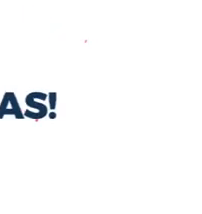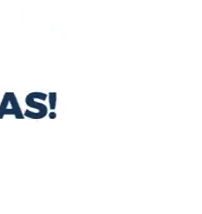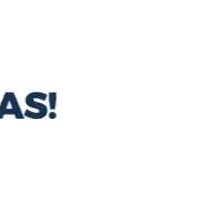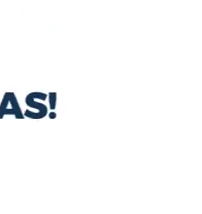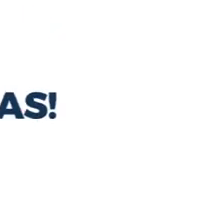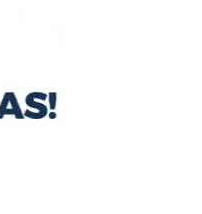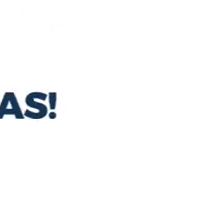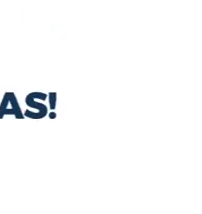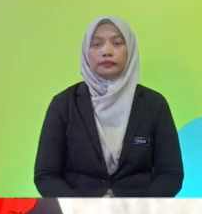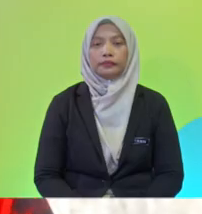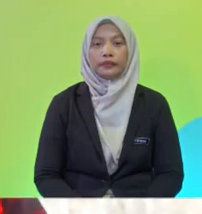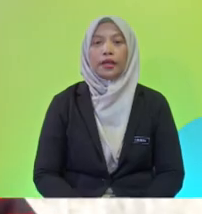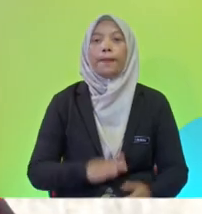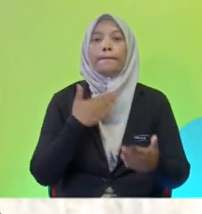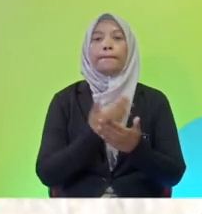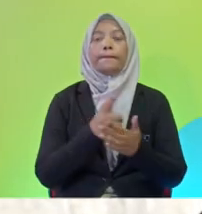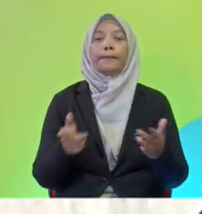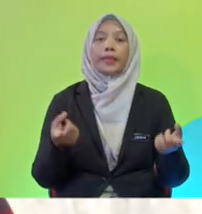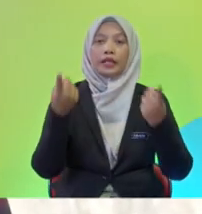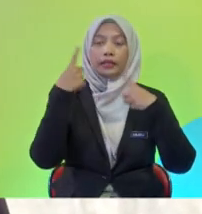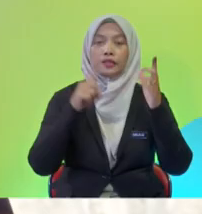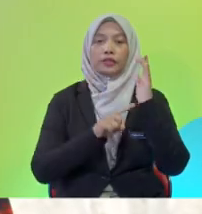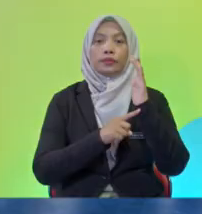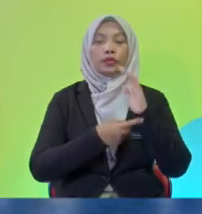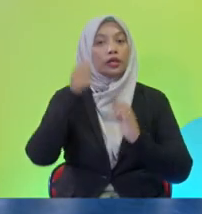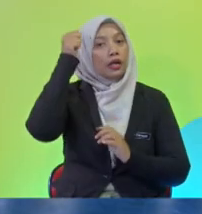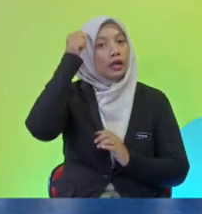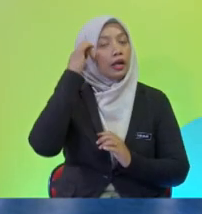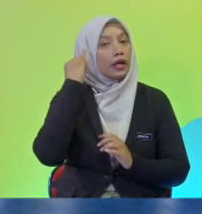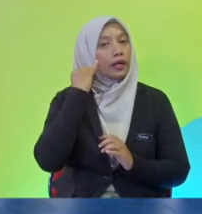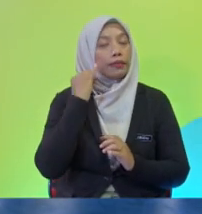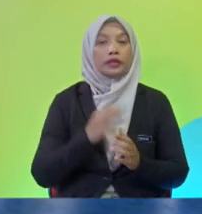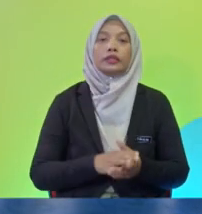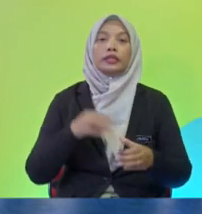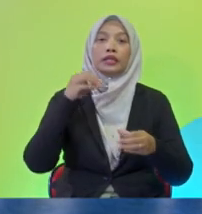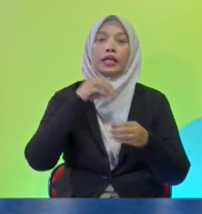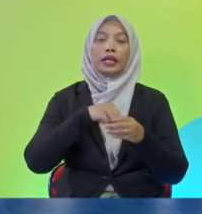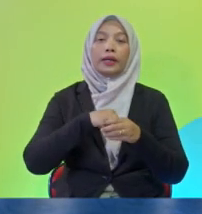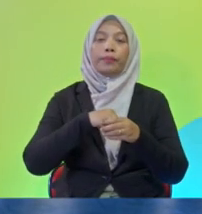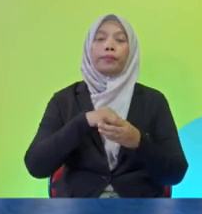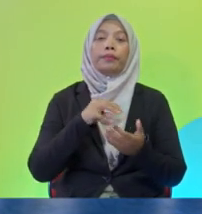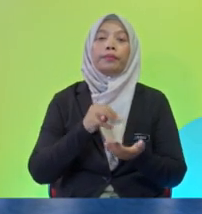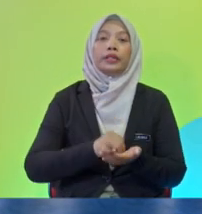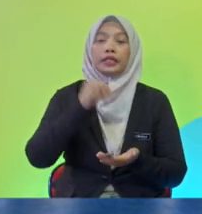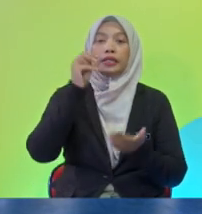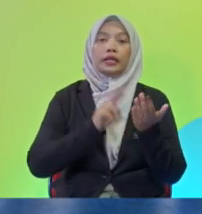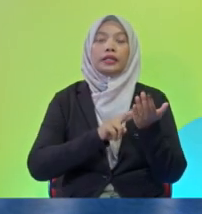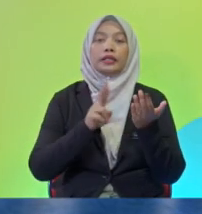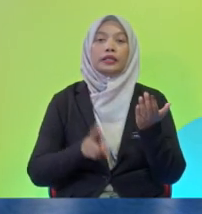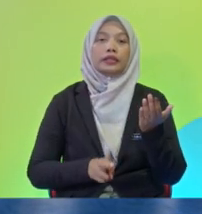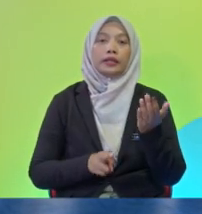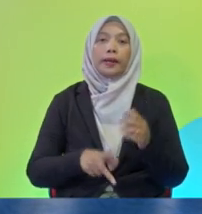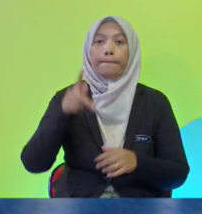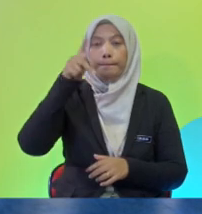KPM. Baiklah, kembali bersama saya Aiman Sufian Azman pada hari ini dalam slot menengah rendah dalam mata pelajaran